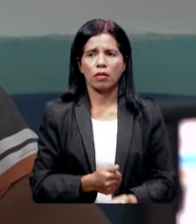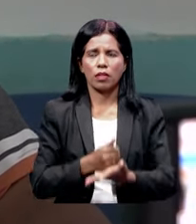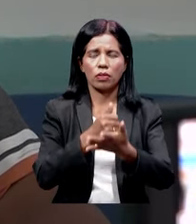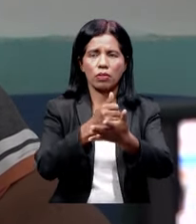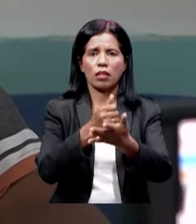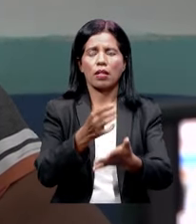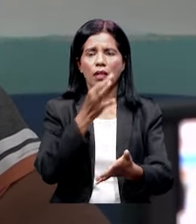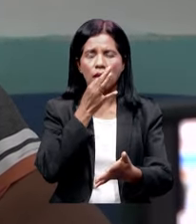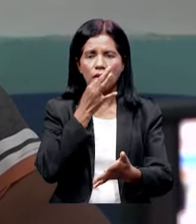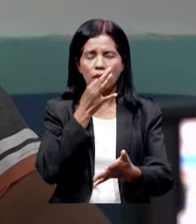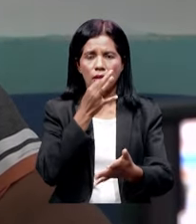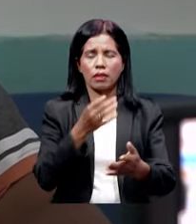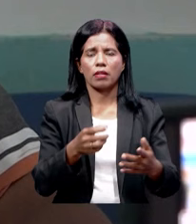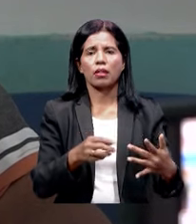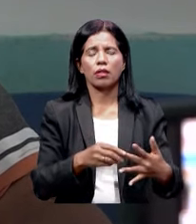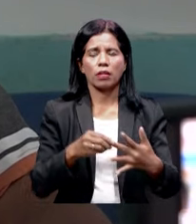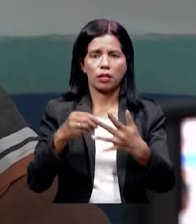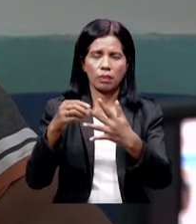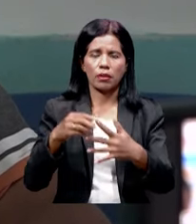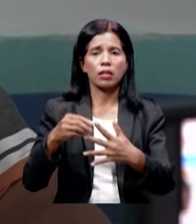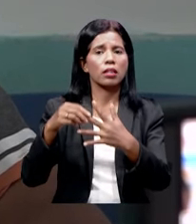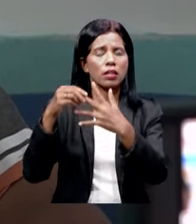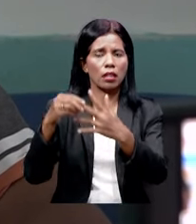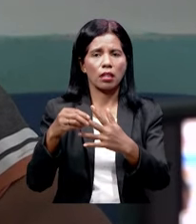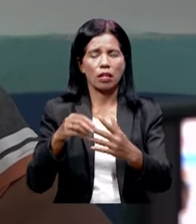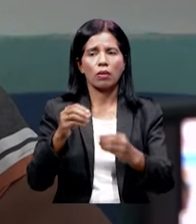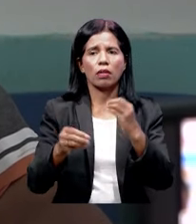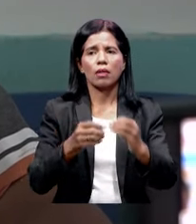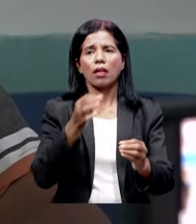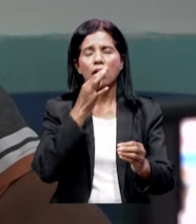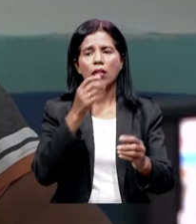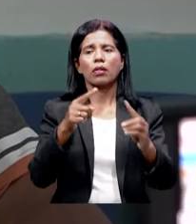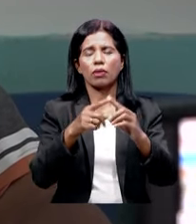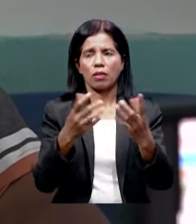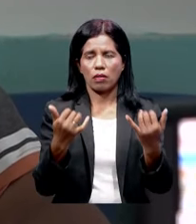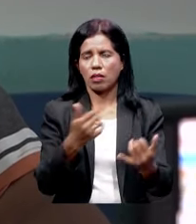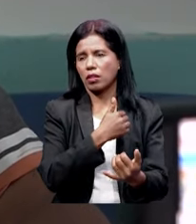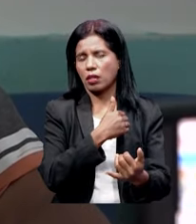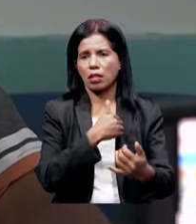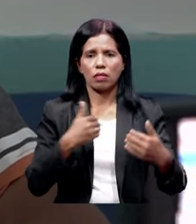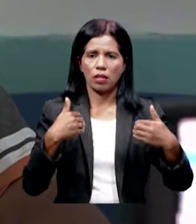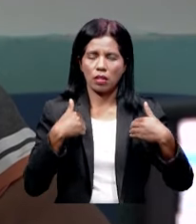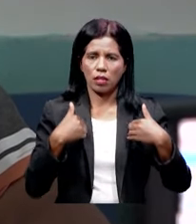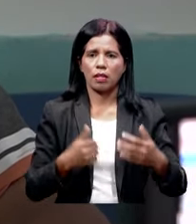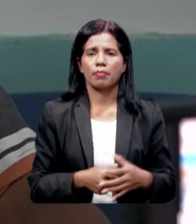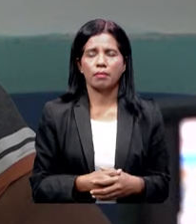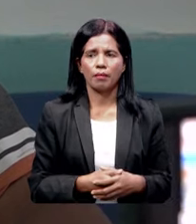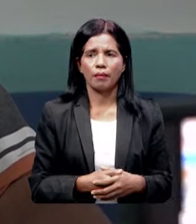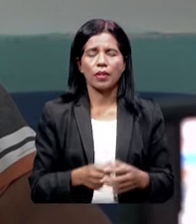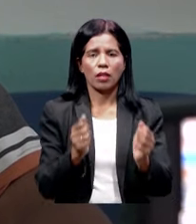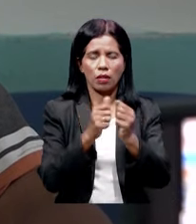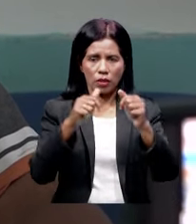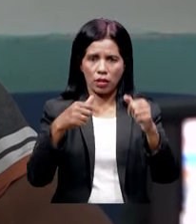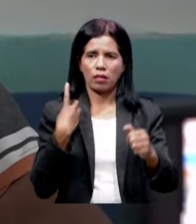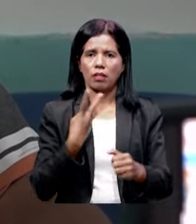aihan liu plampinat maybe plampinat mai tu agora sida ku ha stok sida ku ha antau ho ida ne